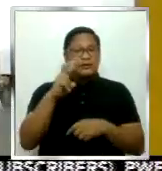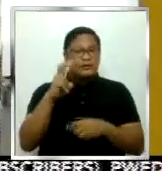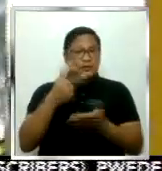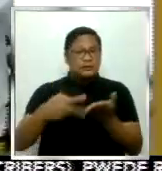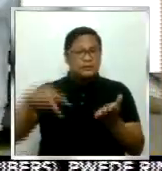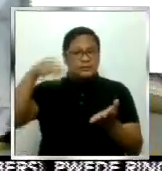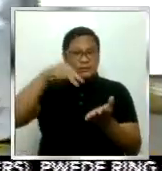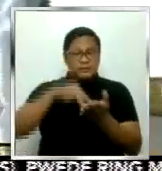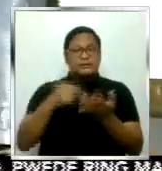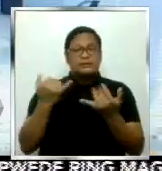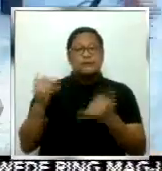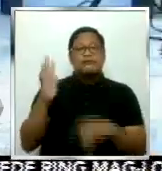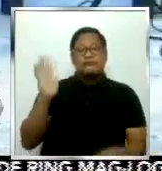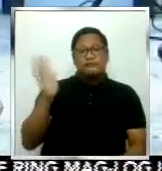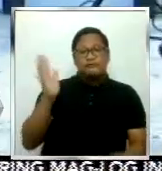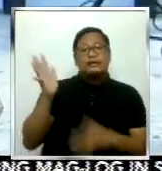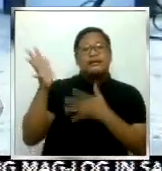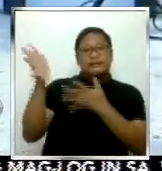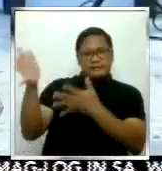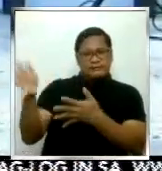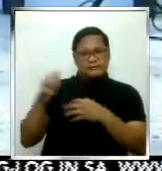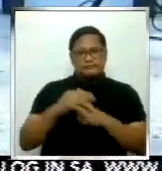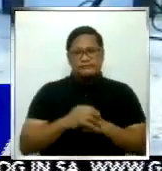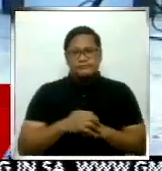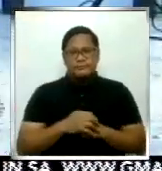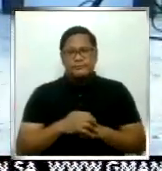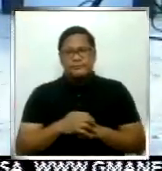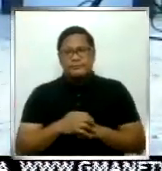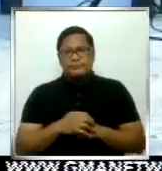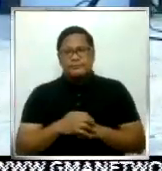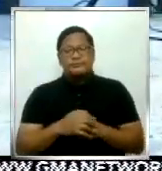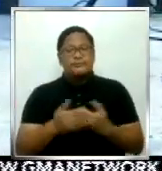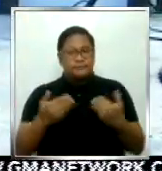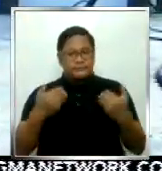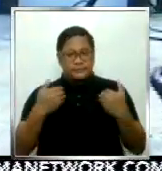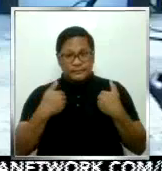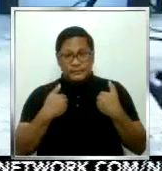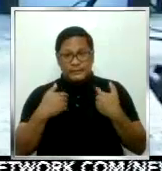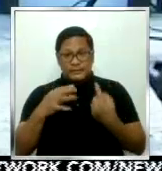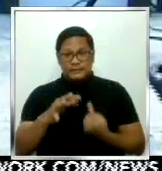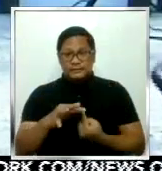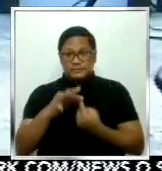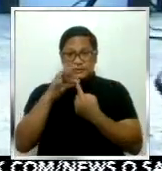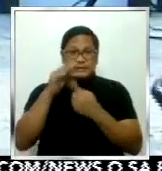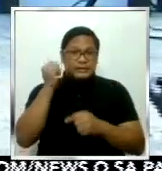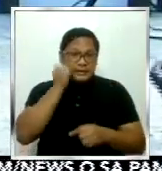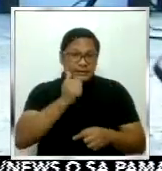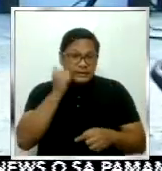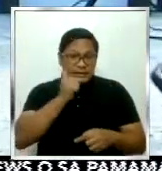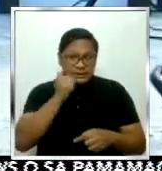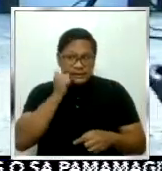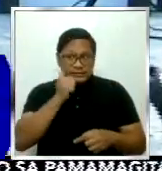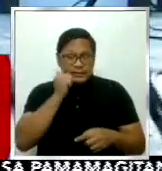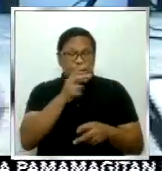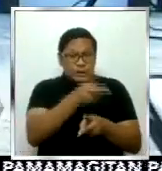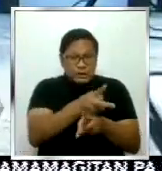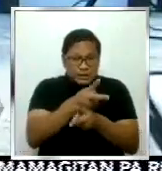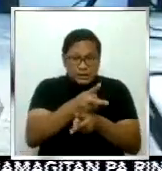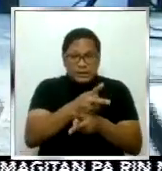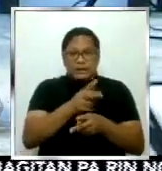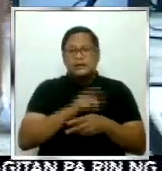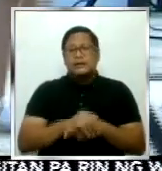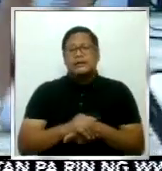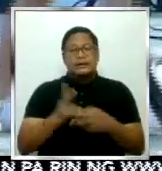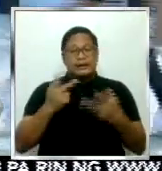pasyente ang naiwan. We have a specialist inside every day, a duty specialist. So may mga medication